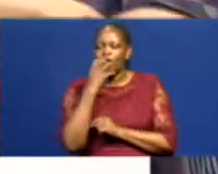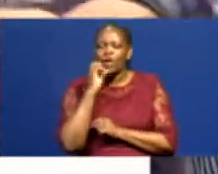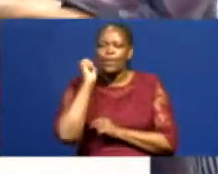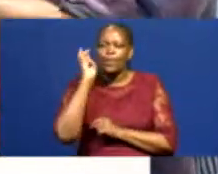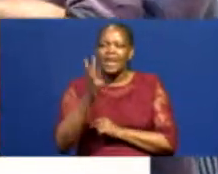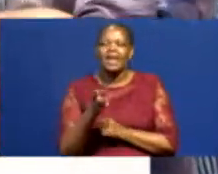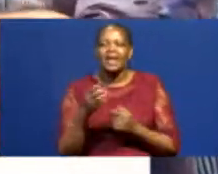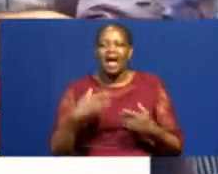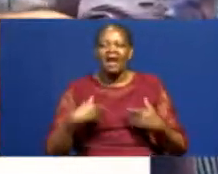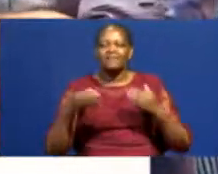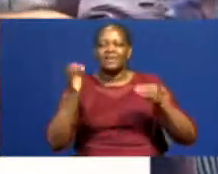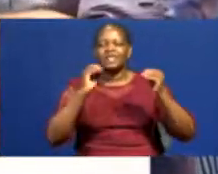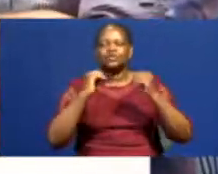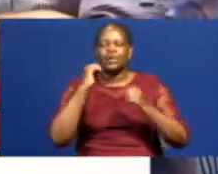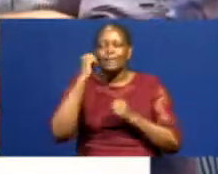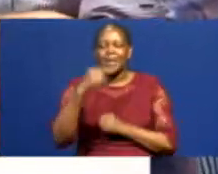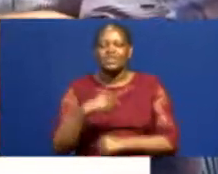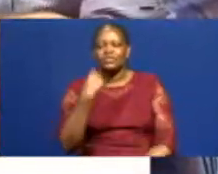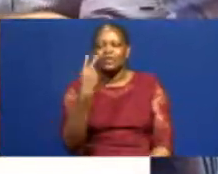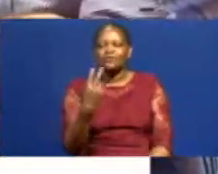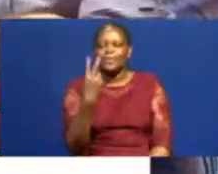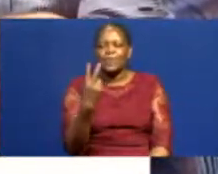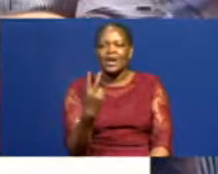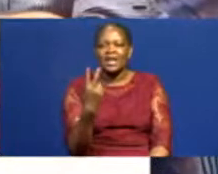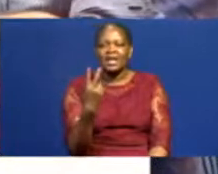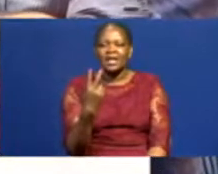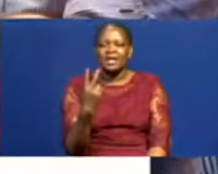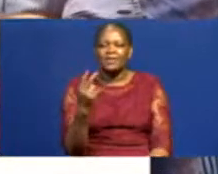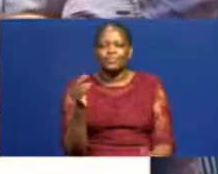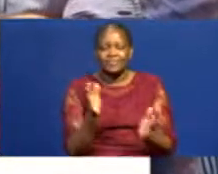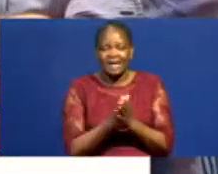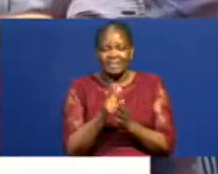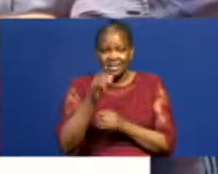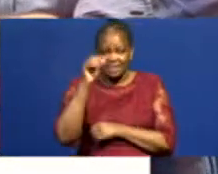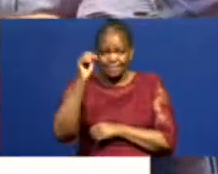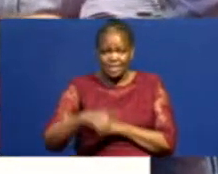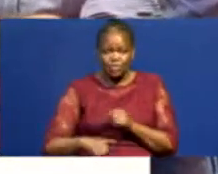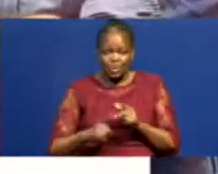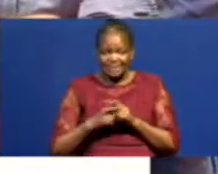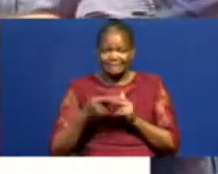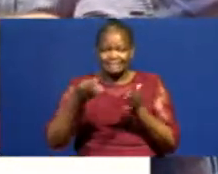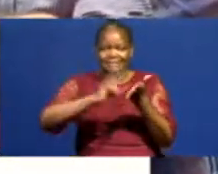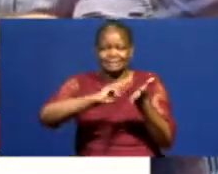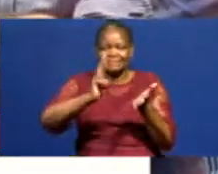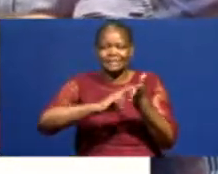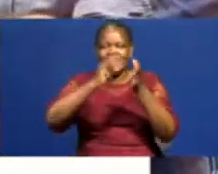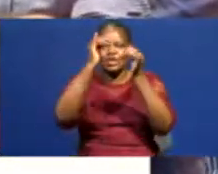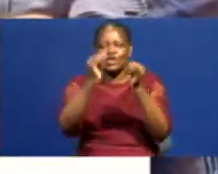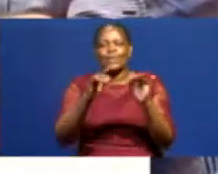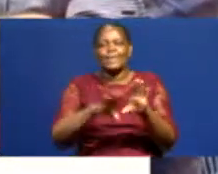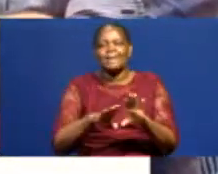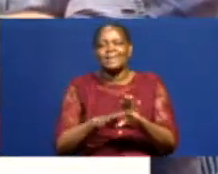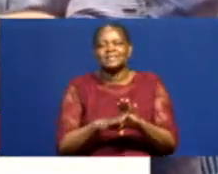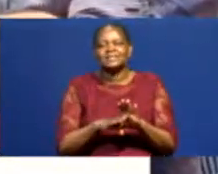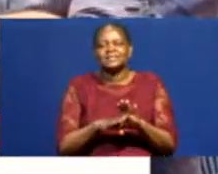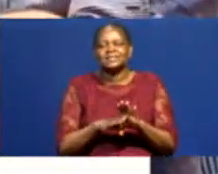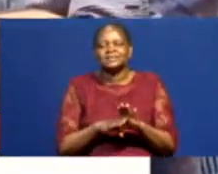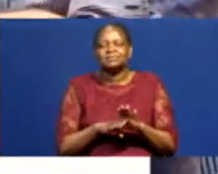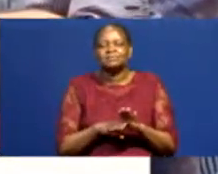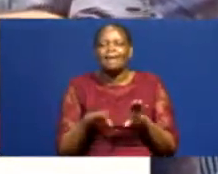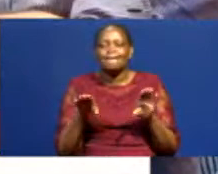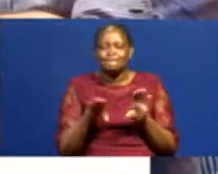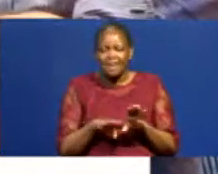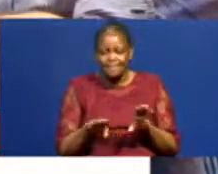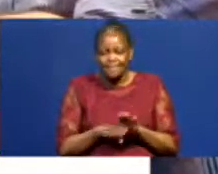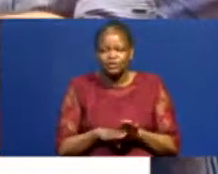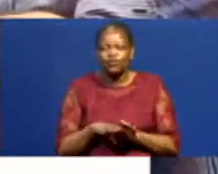tutafanya uchaguzi mwezi wa Februari. Na mwezi huu tutaanza kusajili watu wapya wanachama wa